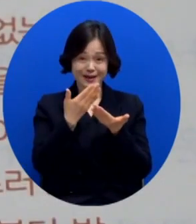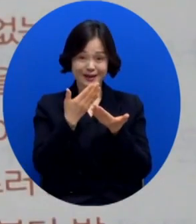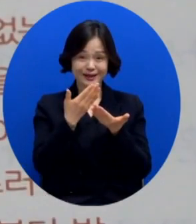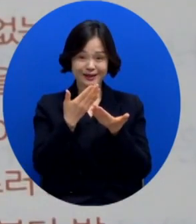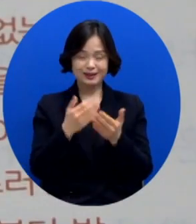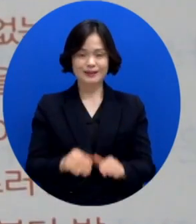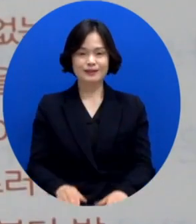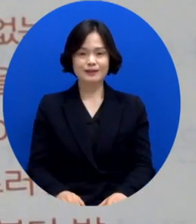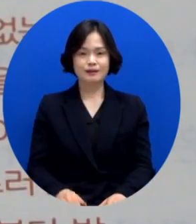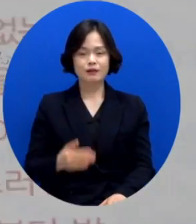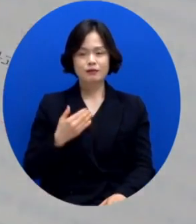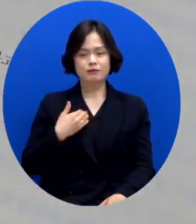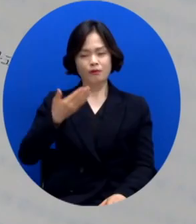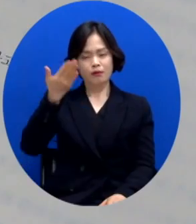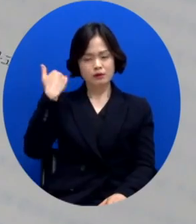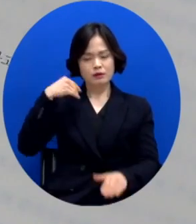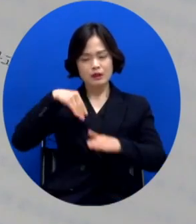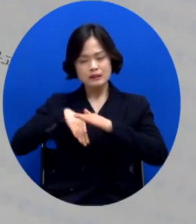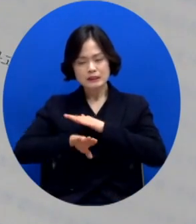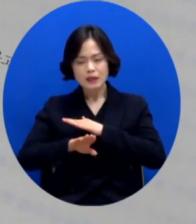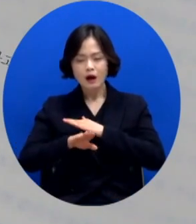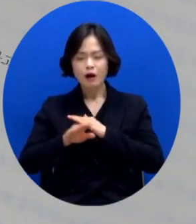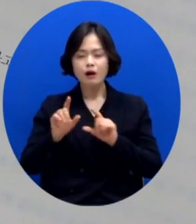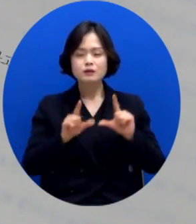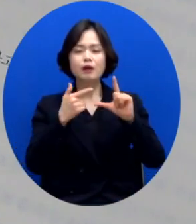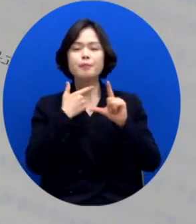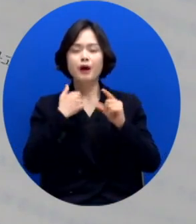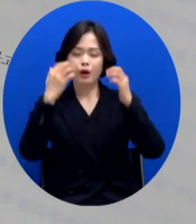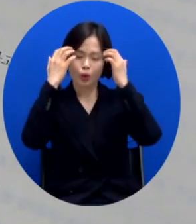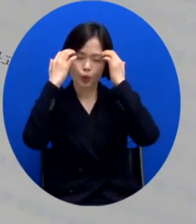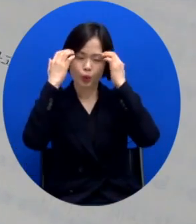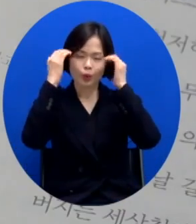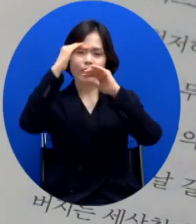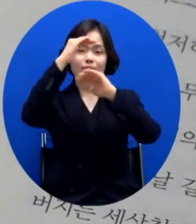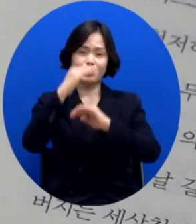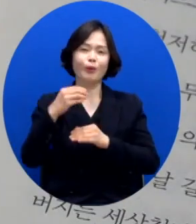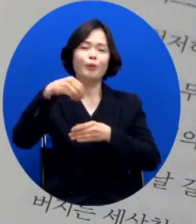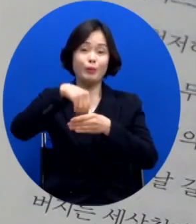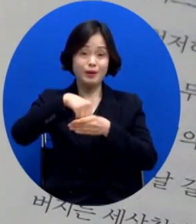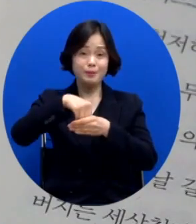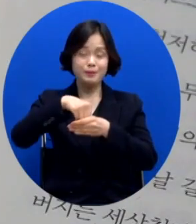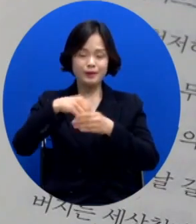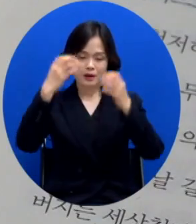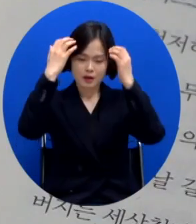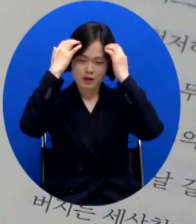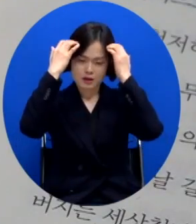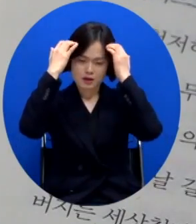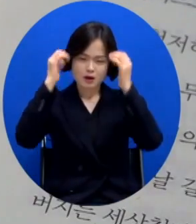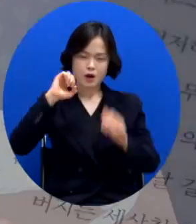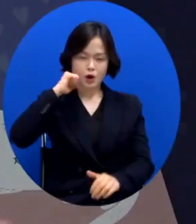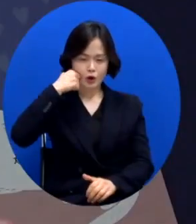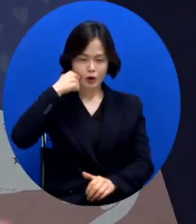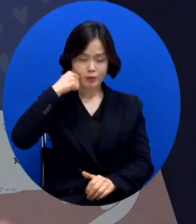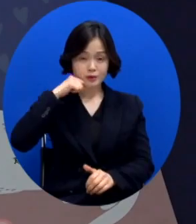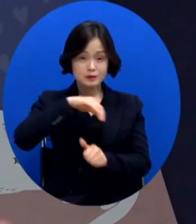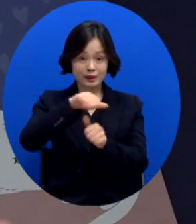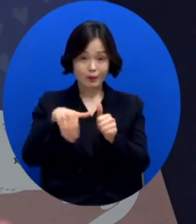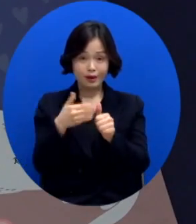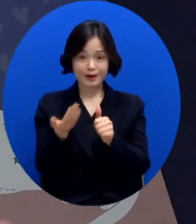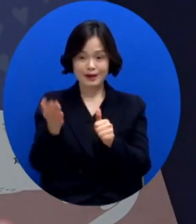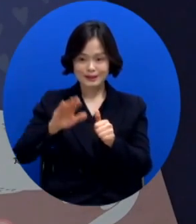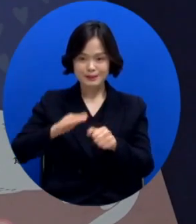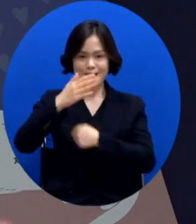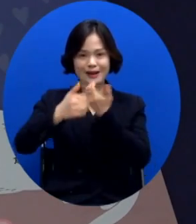대부분은 지하실에 살며 인생의 어려운 시기를 보낼 때 쓴 글들이라며 어려운 순간을 버티는 동안에도 하나님은